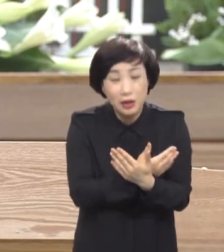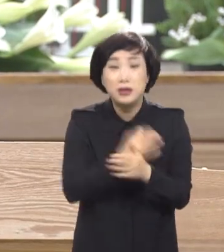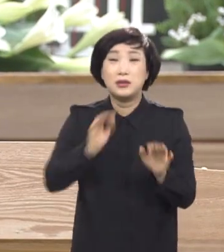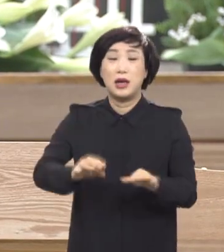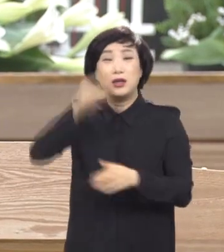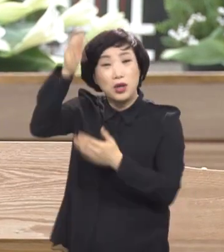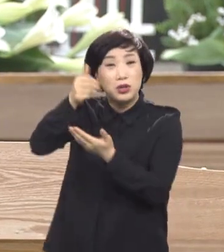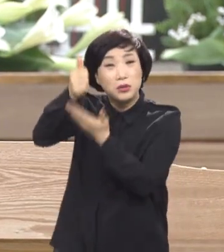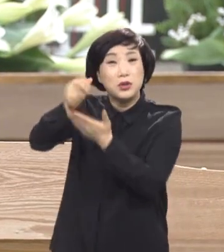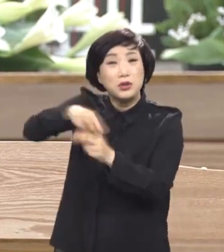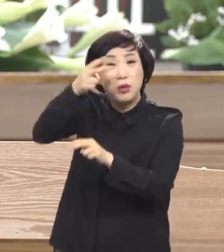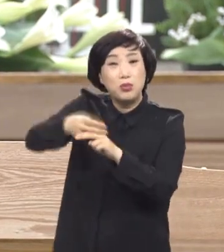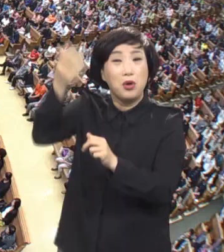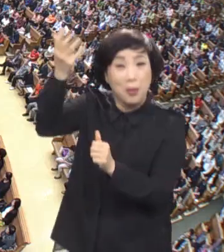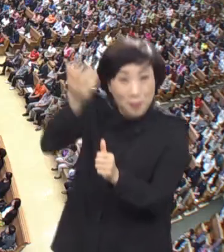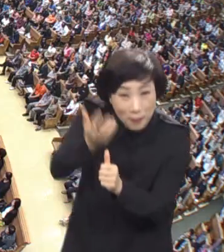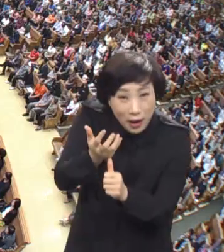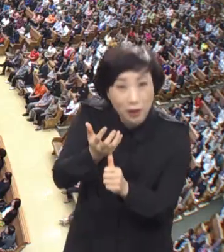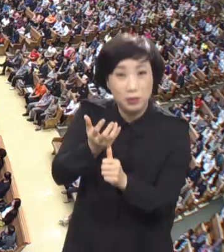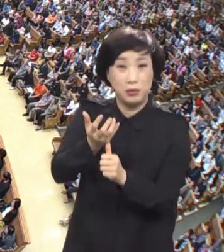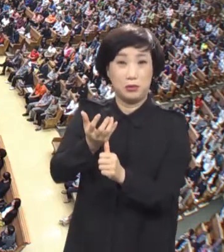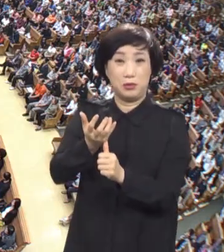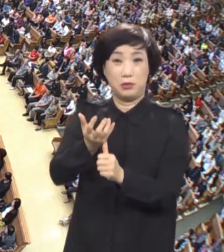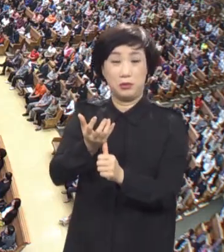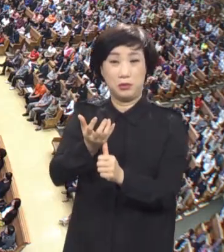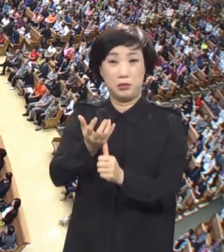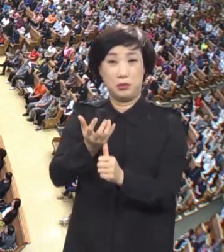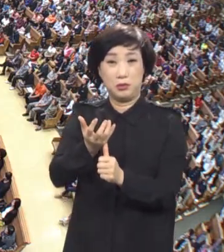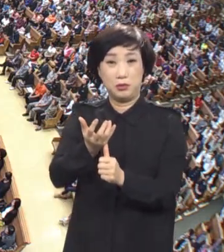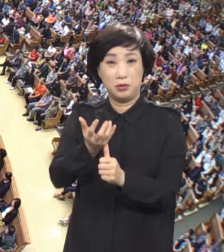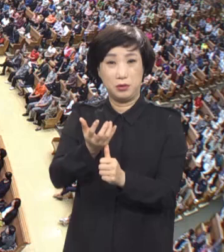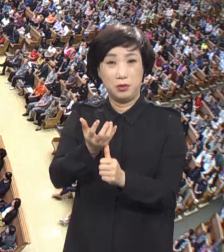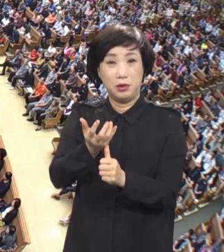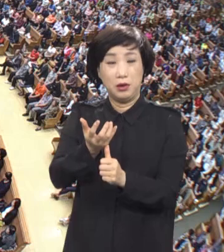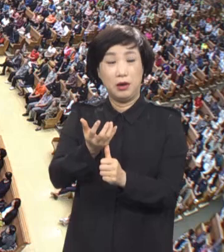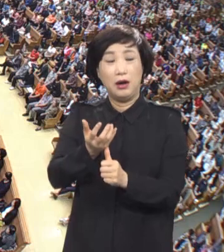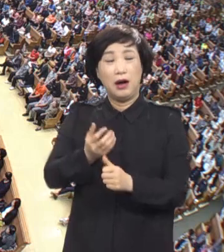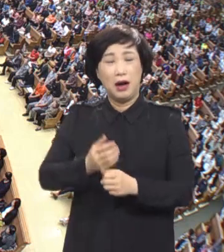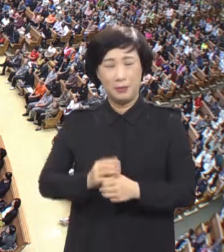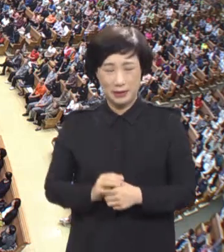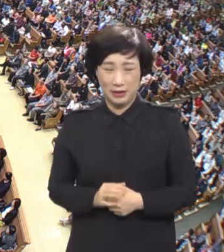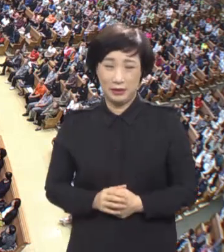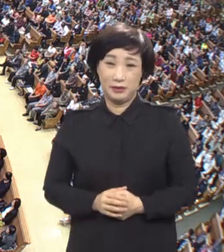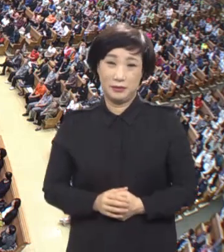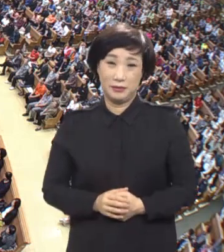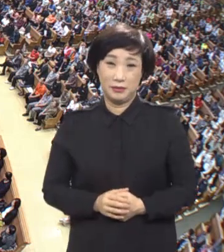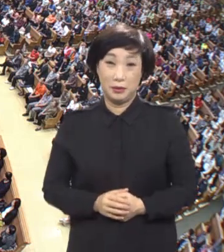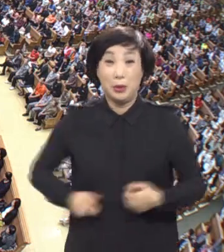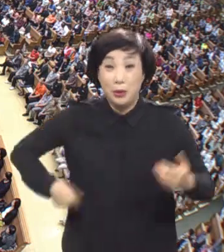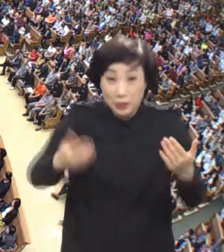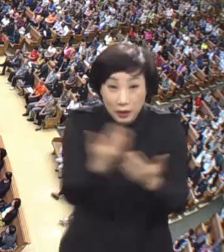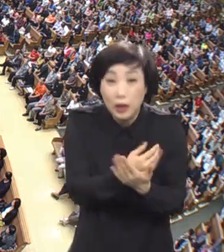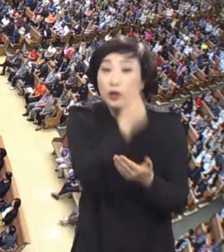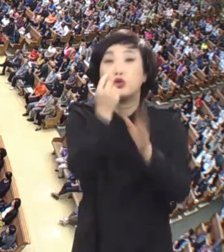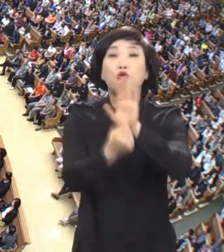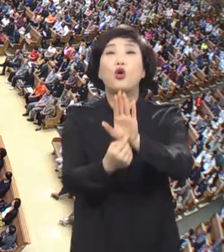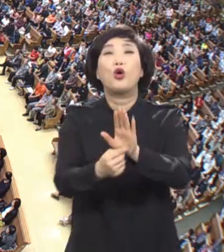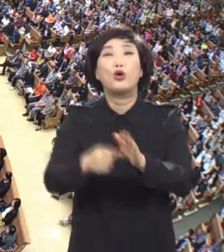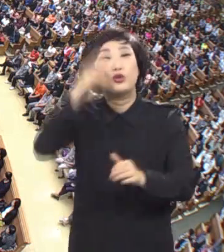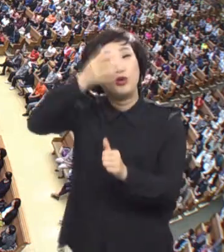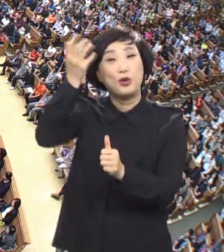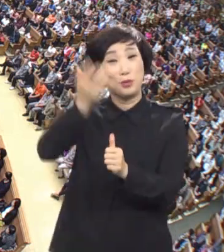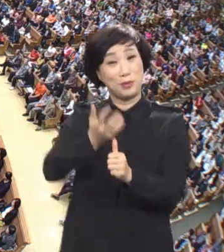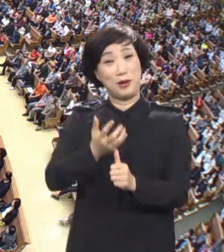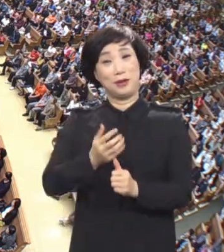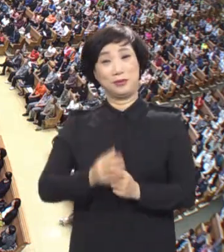성령을 선물로 받아 받아 회개의 증거로 성령을